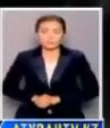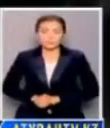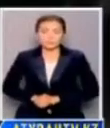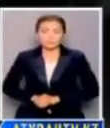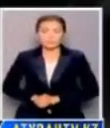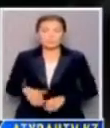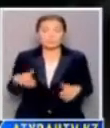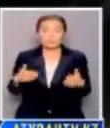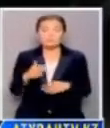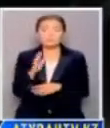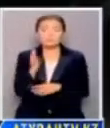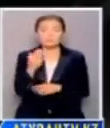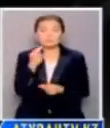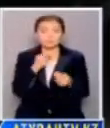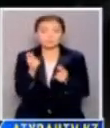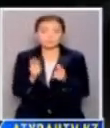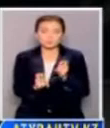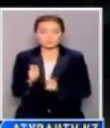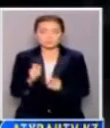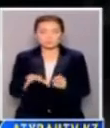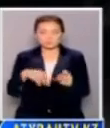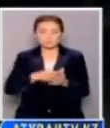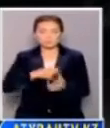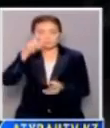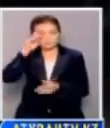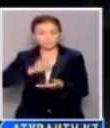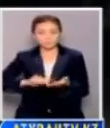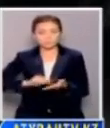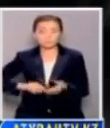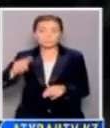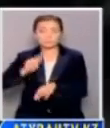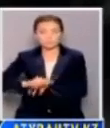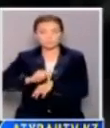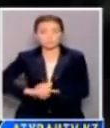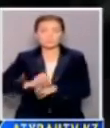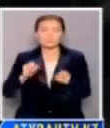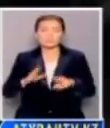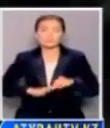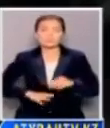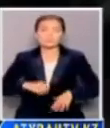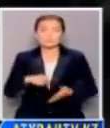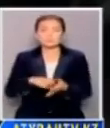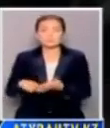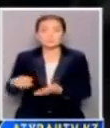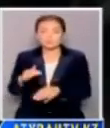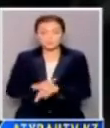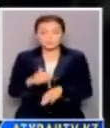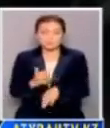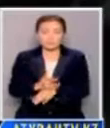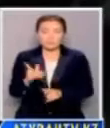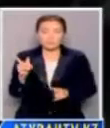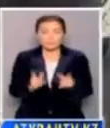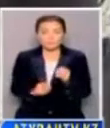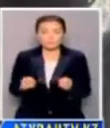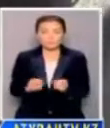О пользе этого напитка известно с древних времен. Об этом написано и в учебниках, и специалисты подтверждают это. Кобылье